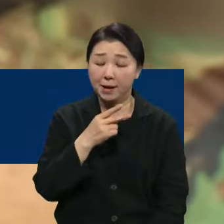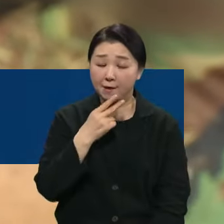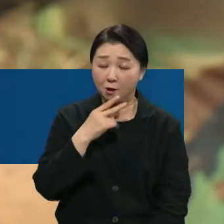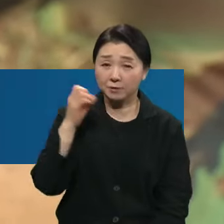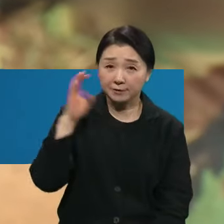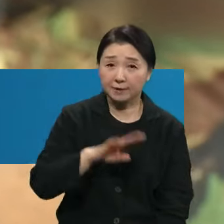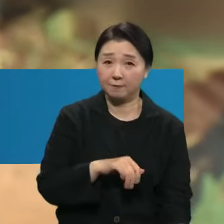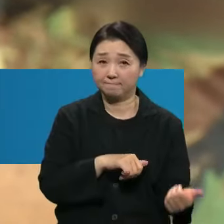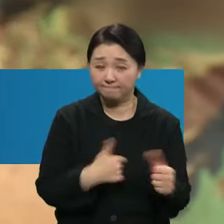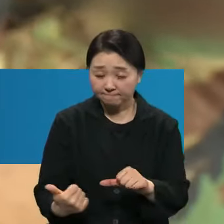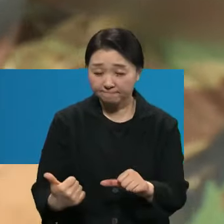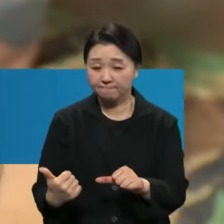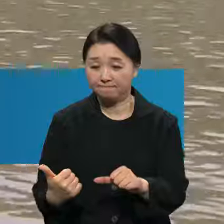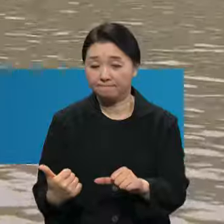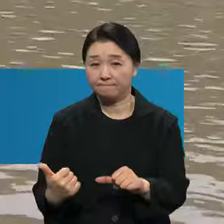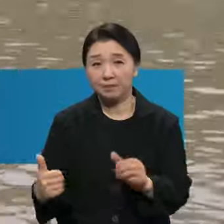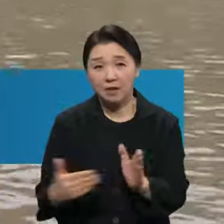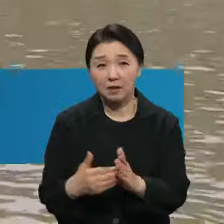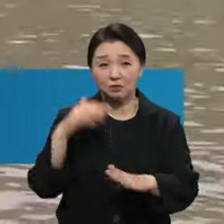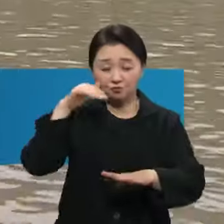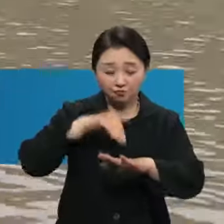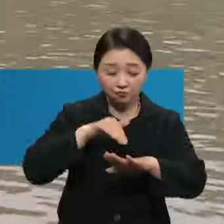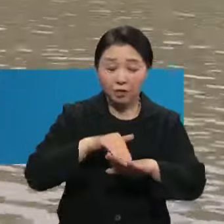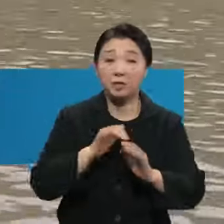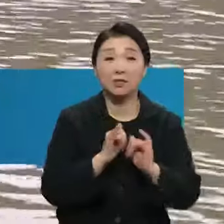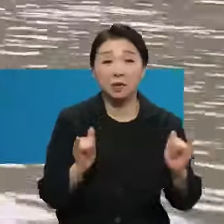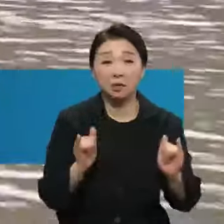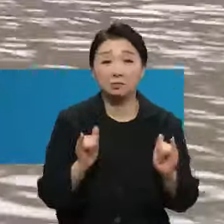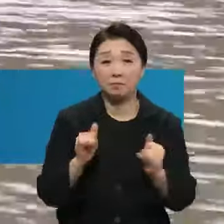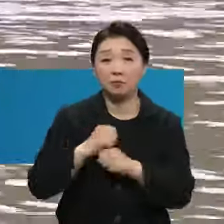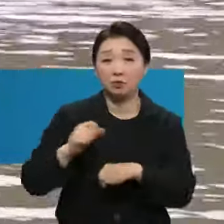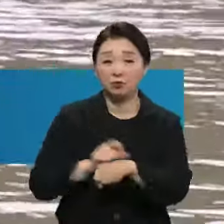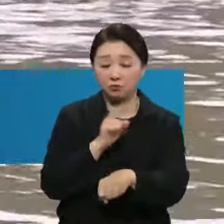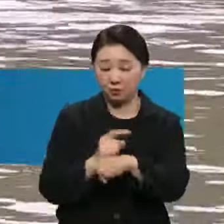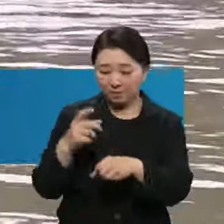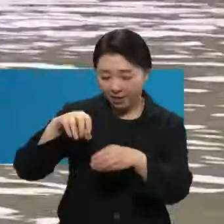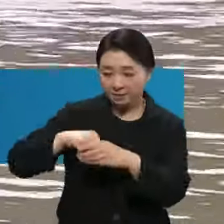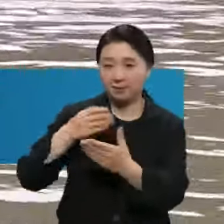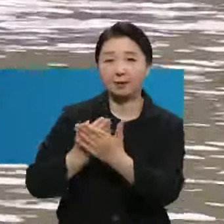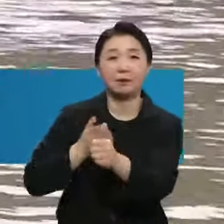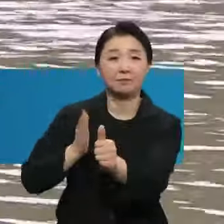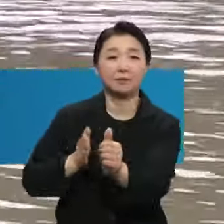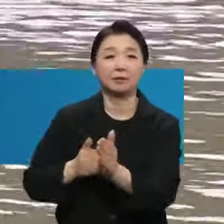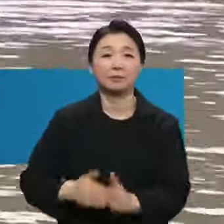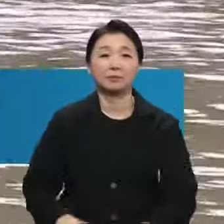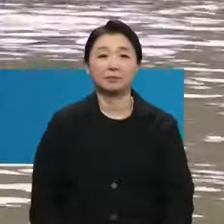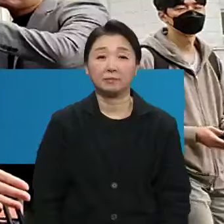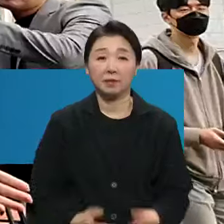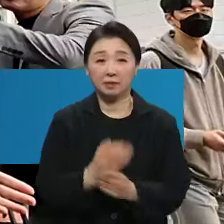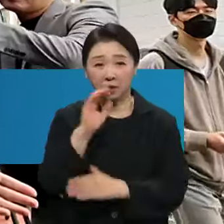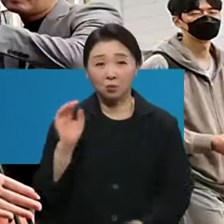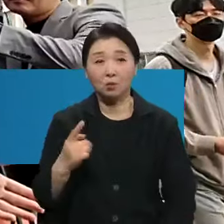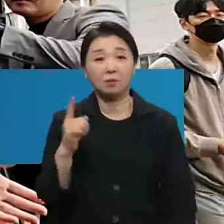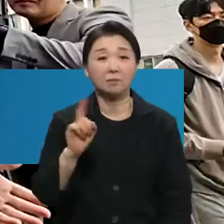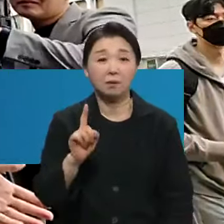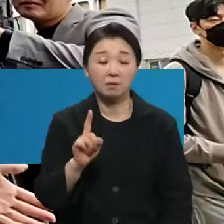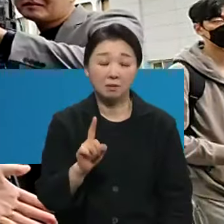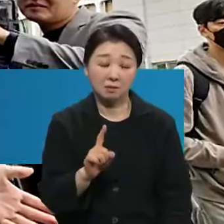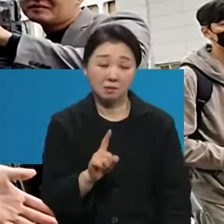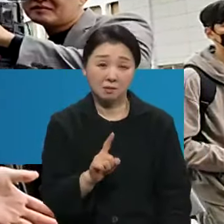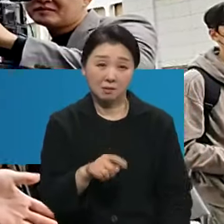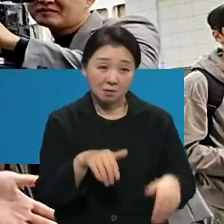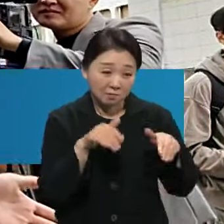없이 죽어주도록 훈련되는 존재라면서 군의 특수성을 반영해달라고도 강조했습니다. 사건의 원인에 대해선